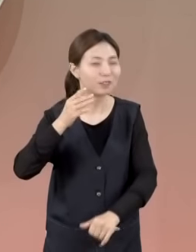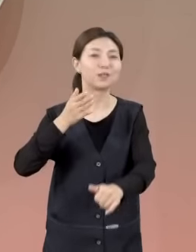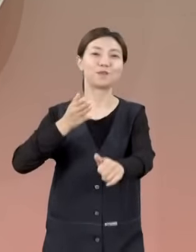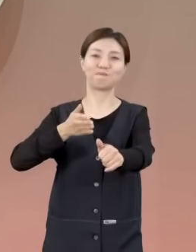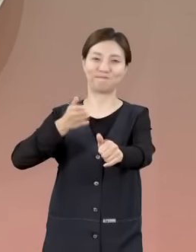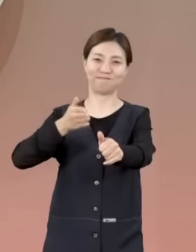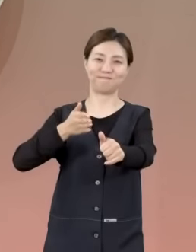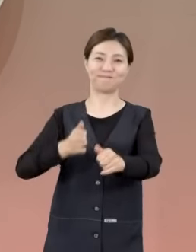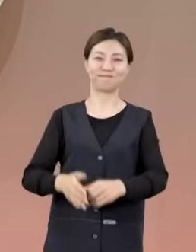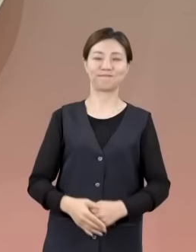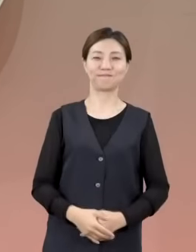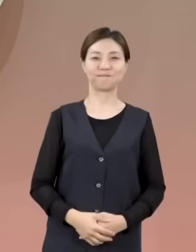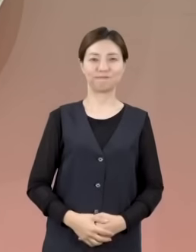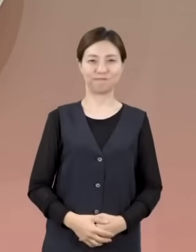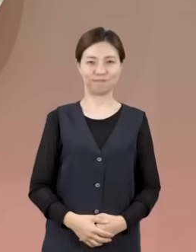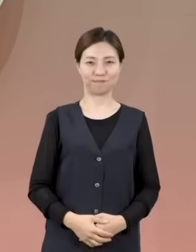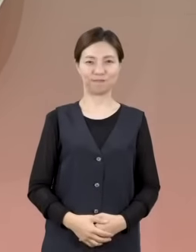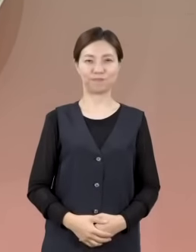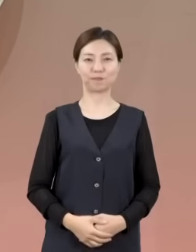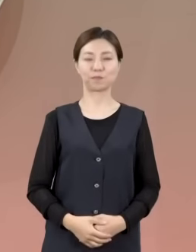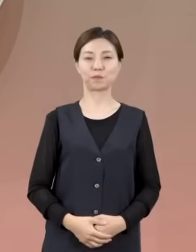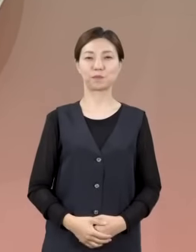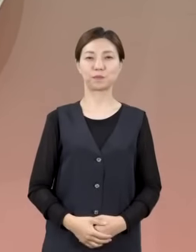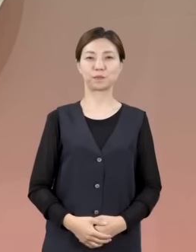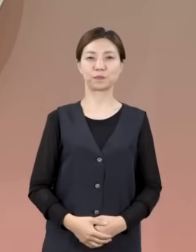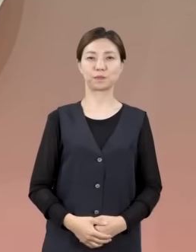한번 잘 경청해 보시기